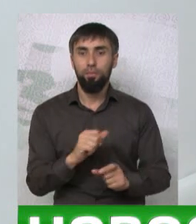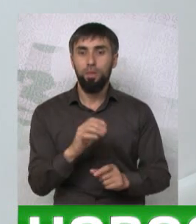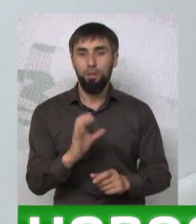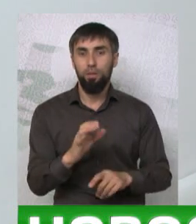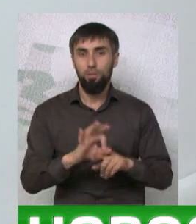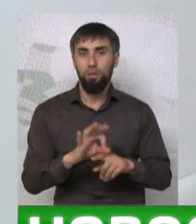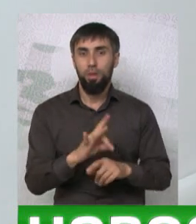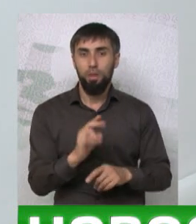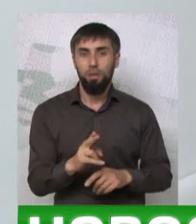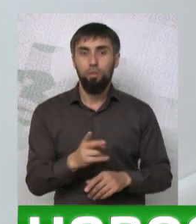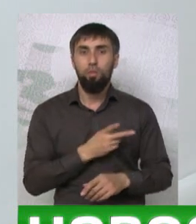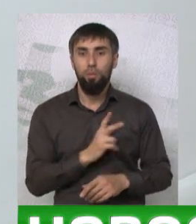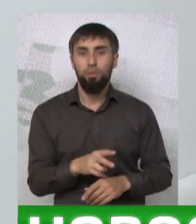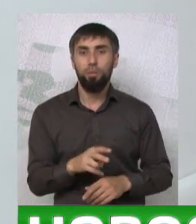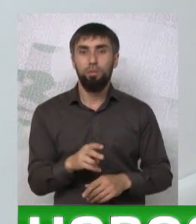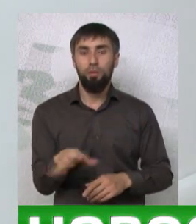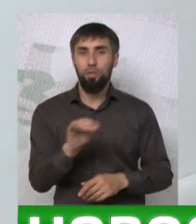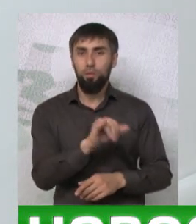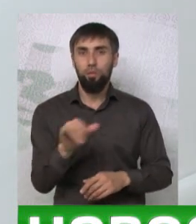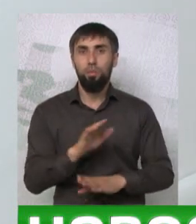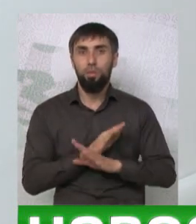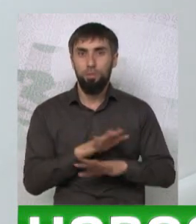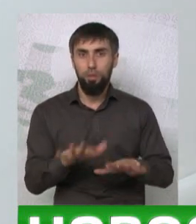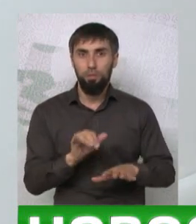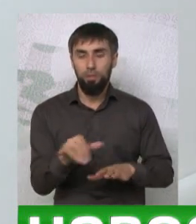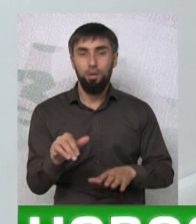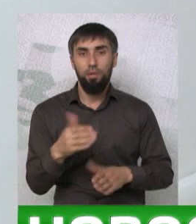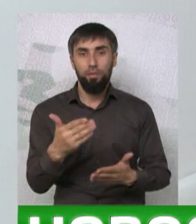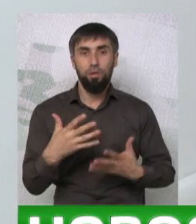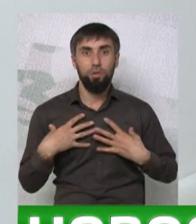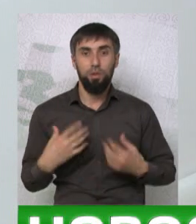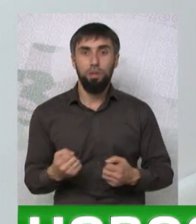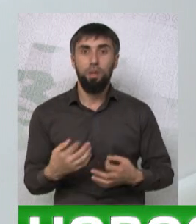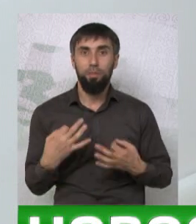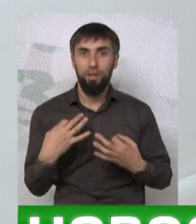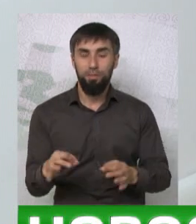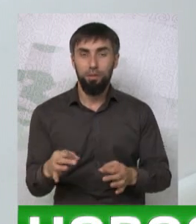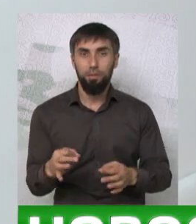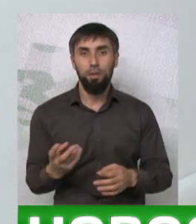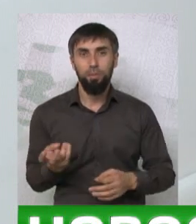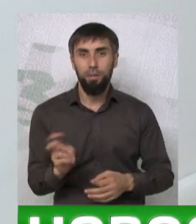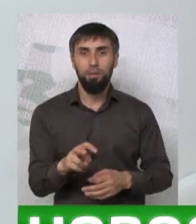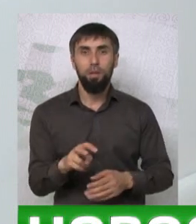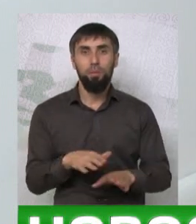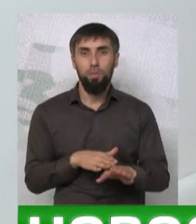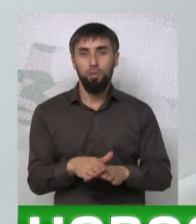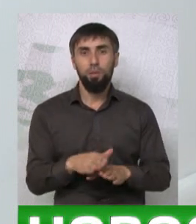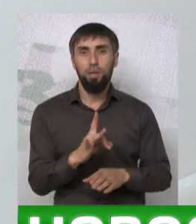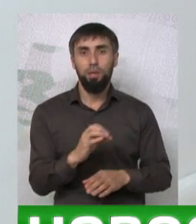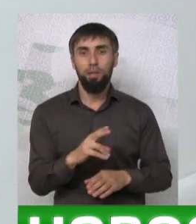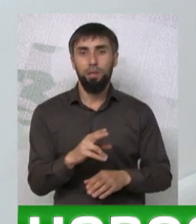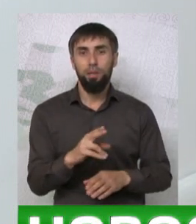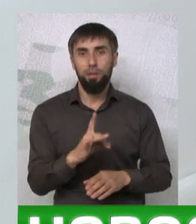онкологией, умирают, на тязет выходите. Если только ваше здоровье позволяет, придите, пополните